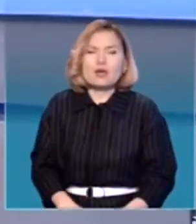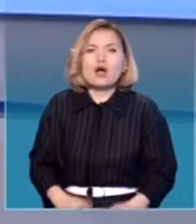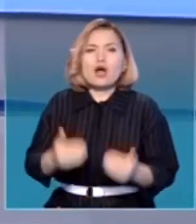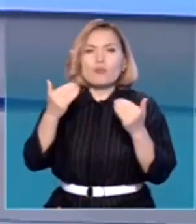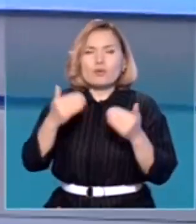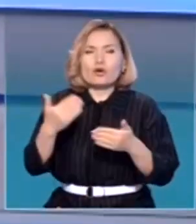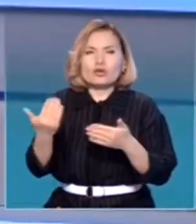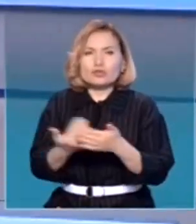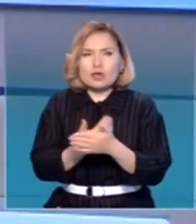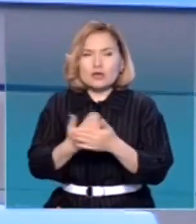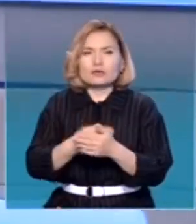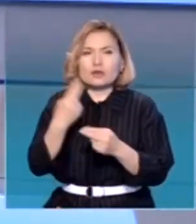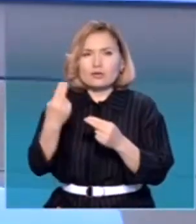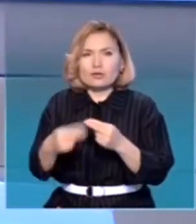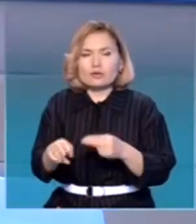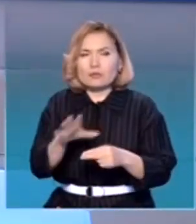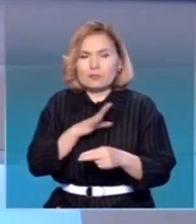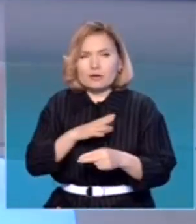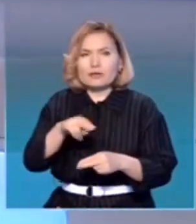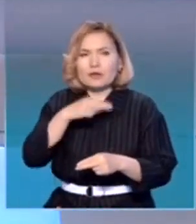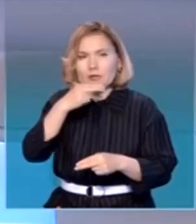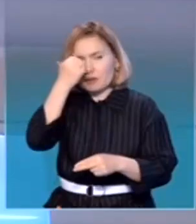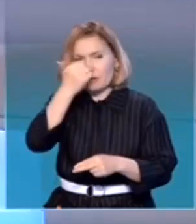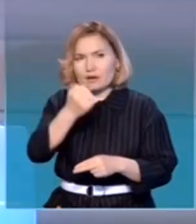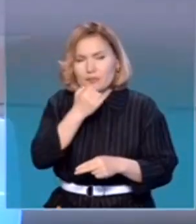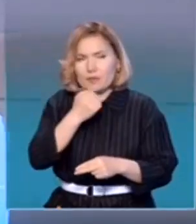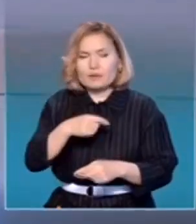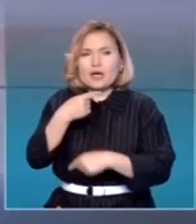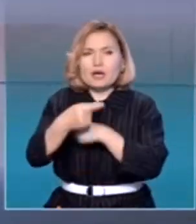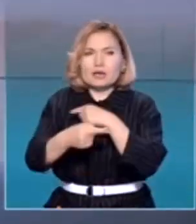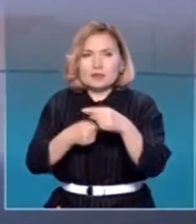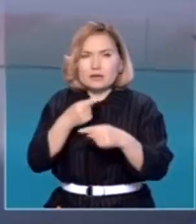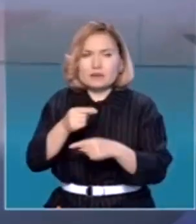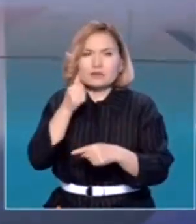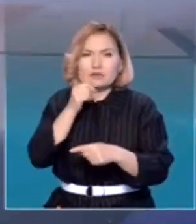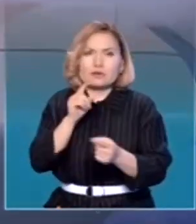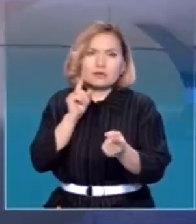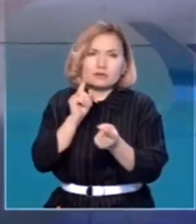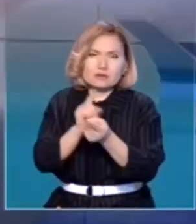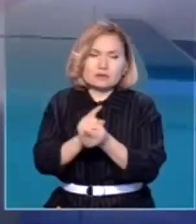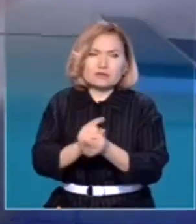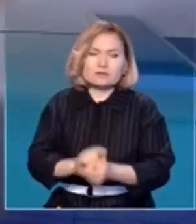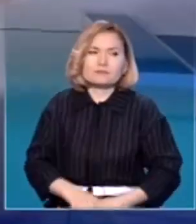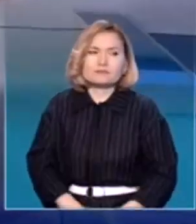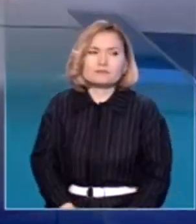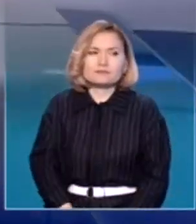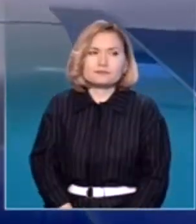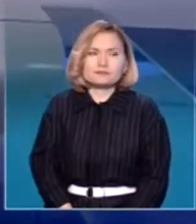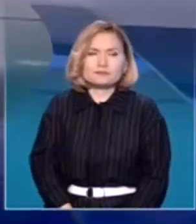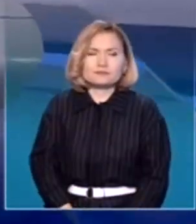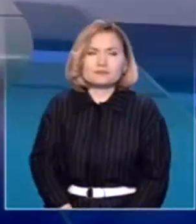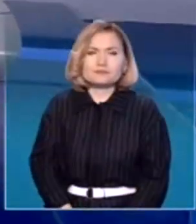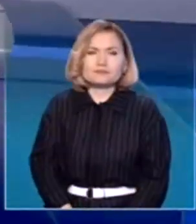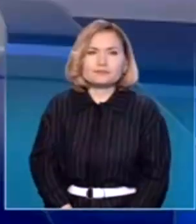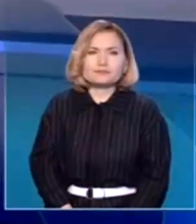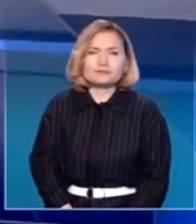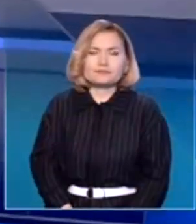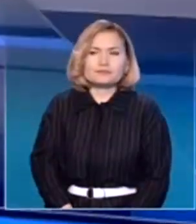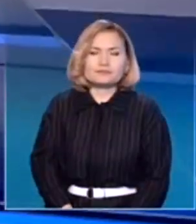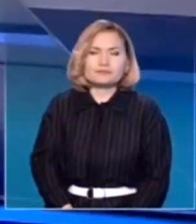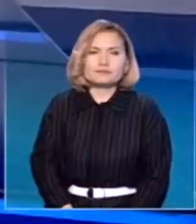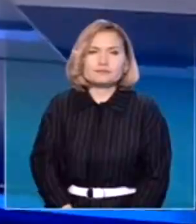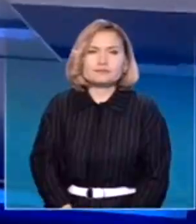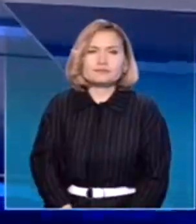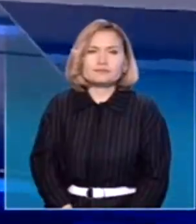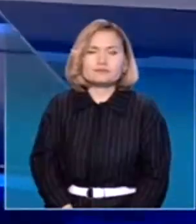бүгінге келіп түскен ақпарат легі осында болды. Назарларыңызға рахмет, ауырмаңыздар, аман болыңыздар. Ал әрі қарай, ауа райы мәліметі.